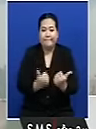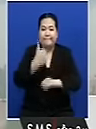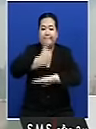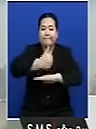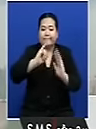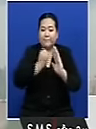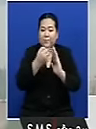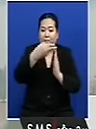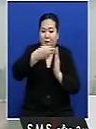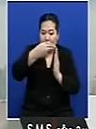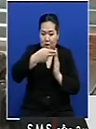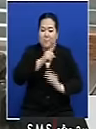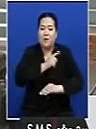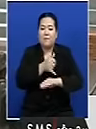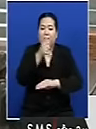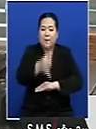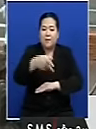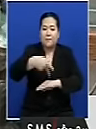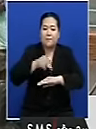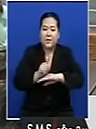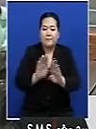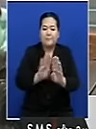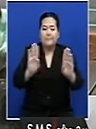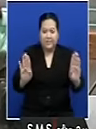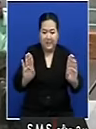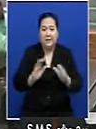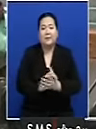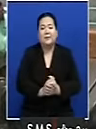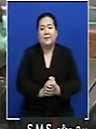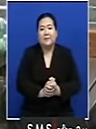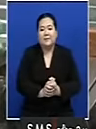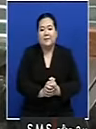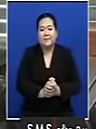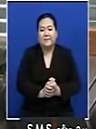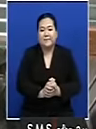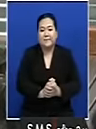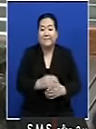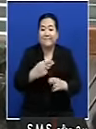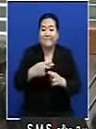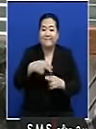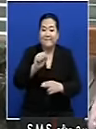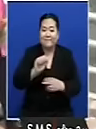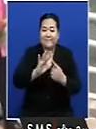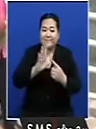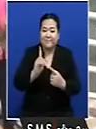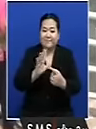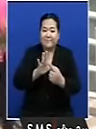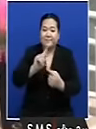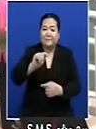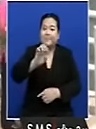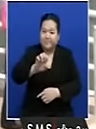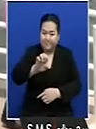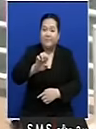จังหวัดหนองคายก็ไปเป็นพิธีเปิดด้วยนะคะสำหรับคุณสุชาตินพวรรณเป็นประธานในงานนี้ค่ะสกายวอล์กที่เห็